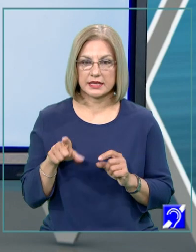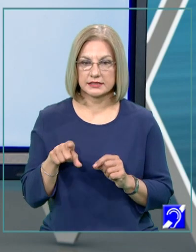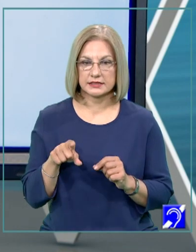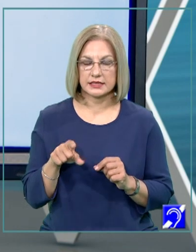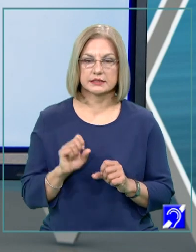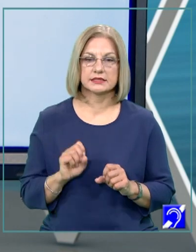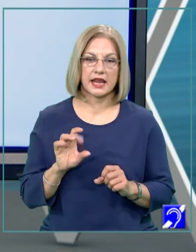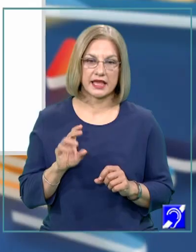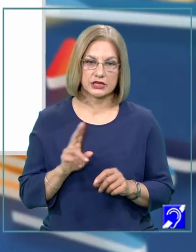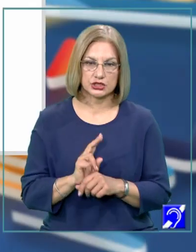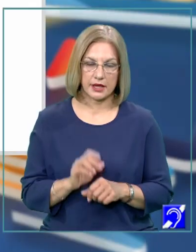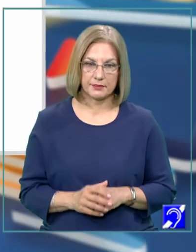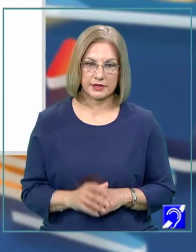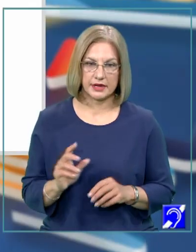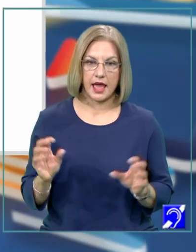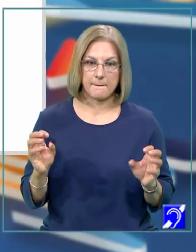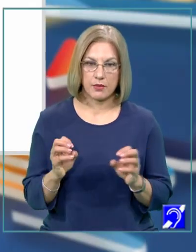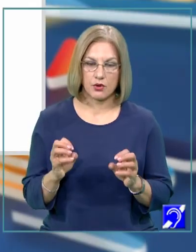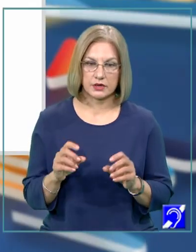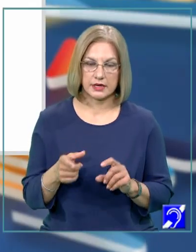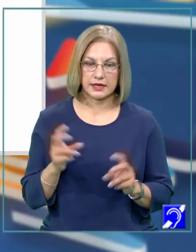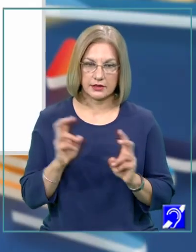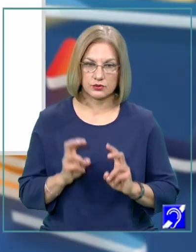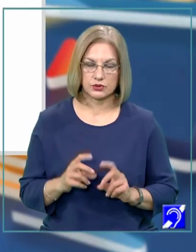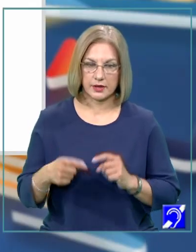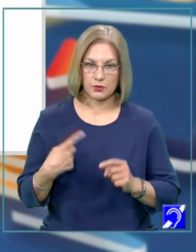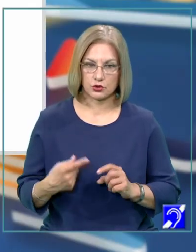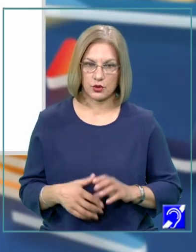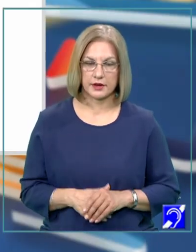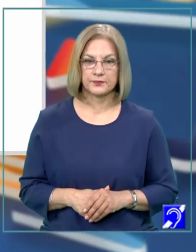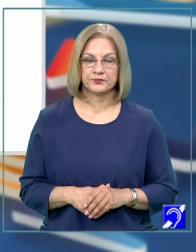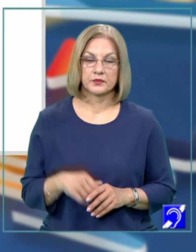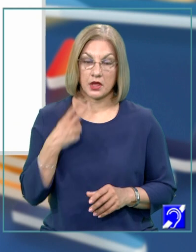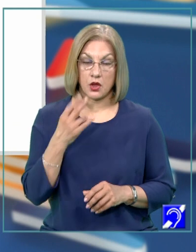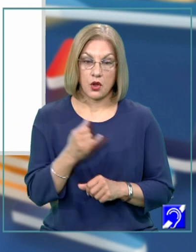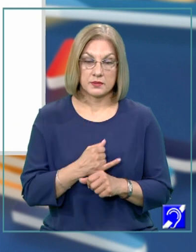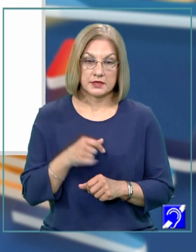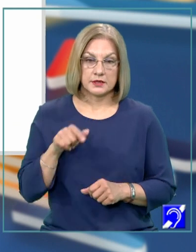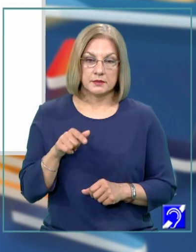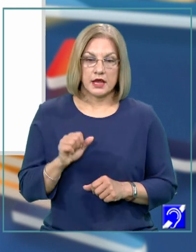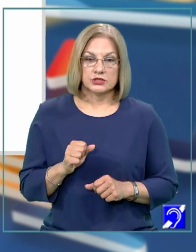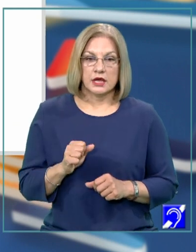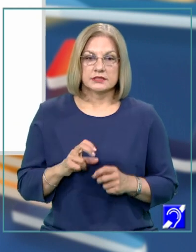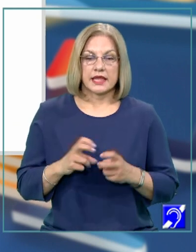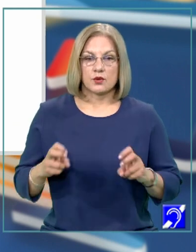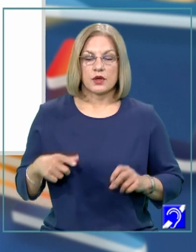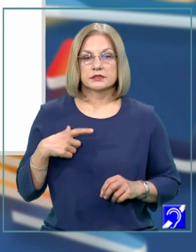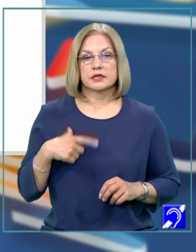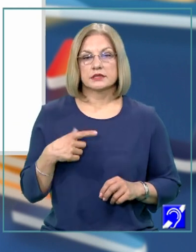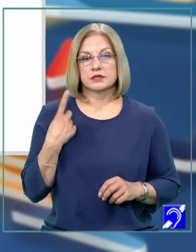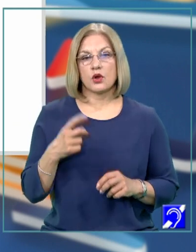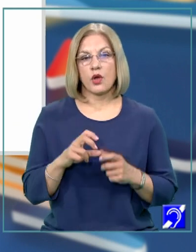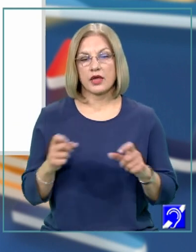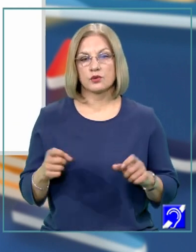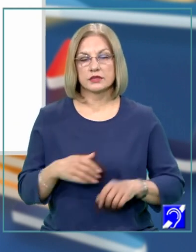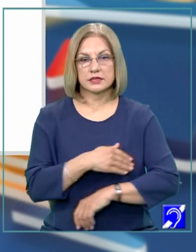la bornele sursei de tensiune electromotoare a observăm că această ecuație este o ecuație